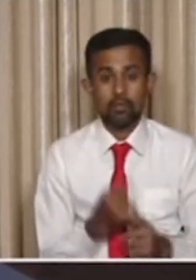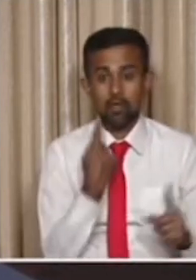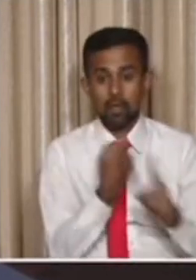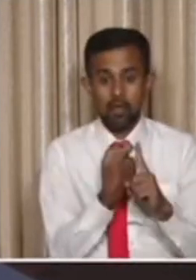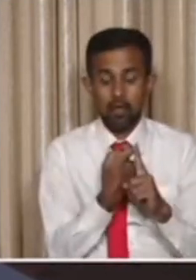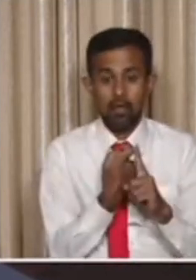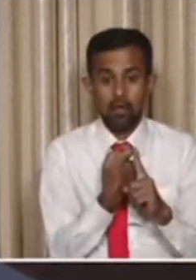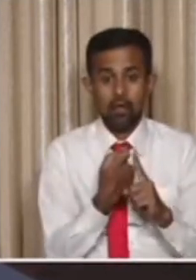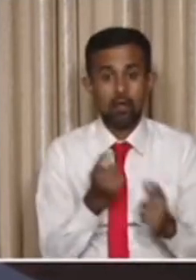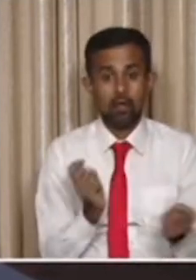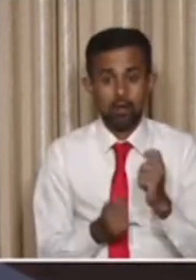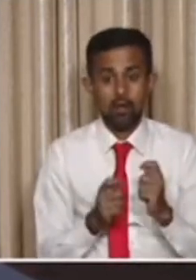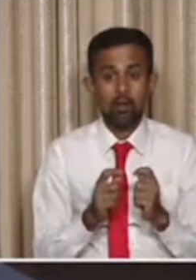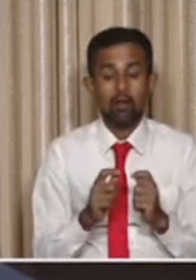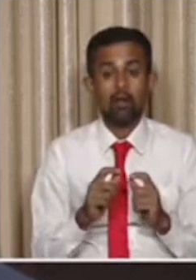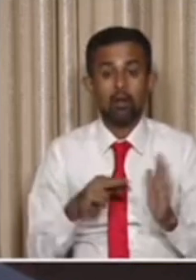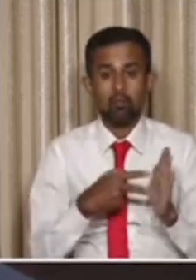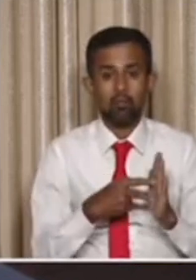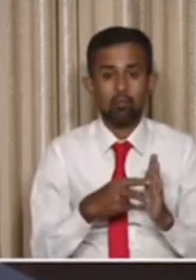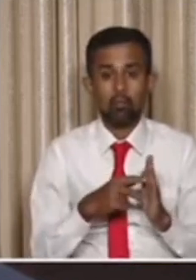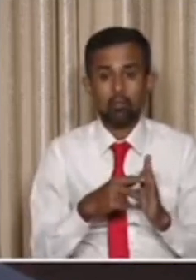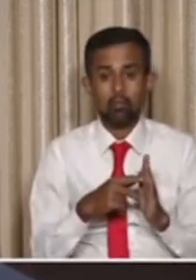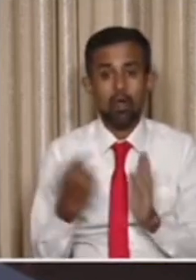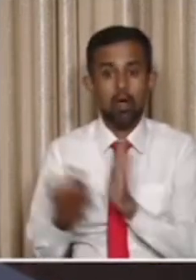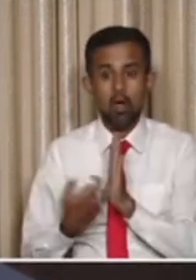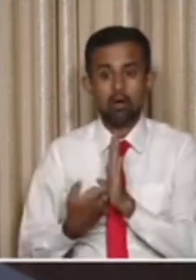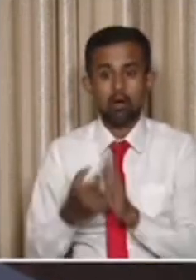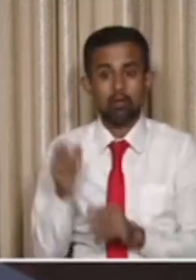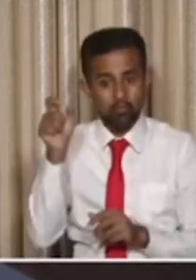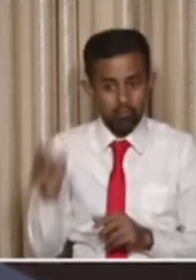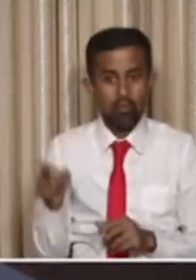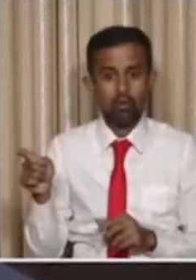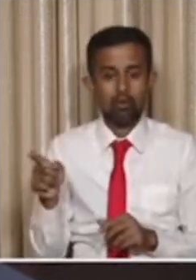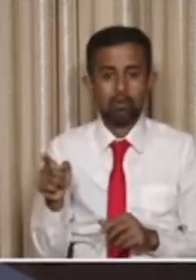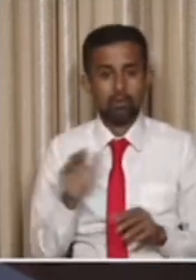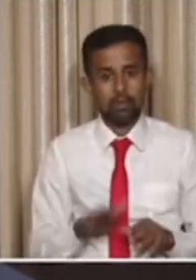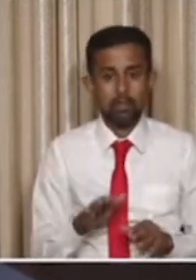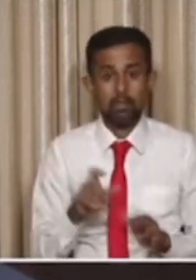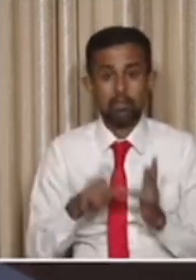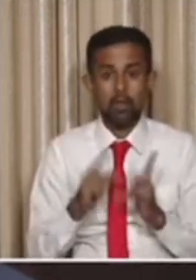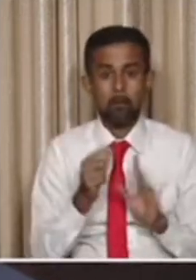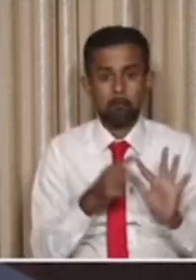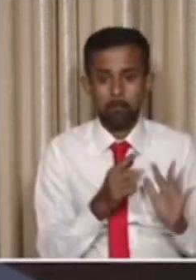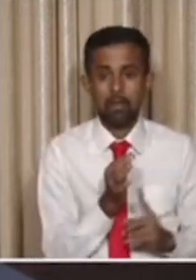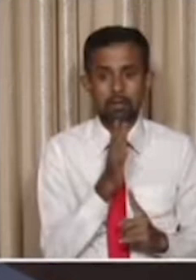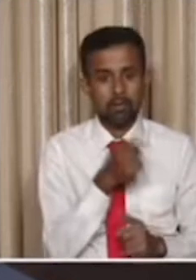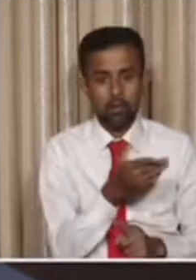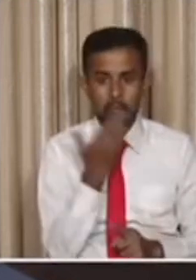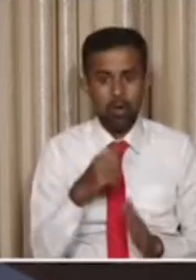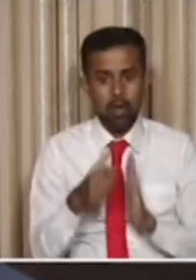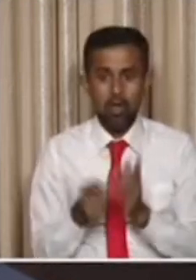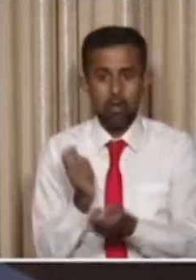project. Kau de. Profesor Ranjit Bandar. Ehem, tanah tu orang ini kan? Kopi ke chairman mila? Ya, apa pun anda Sri